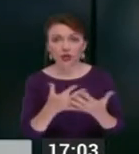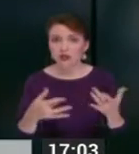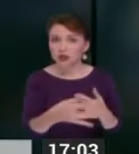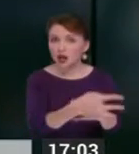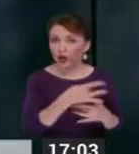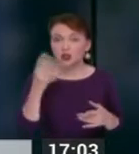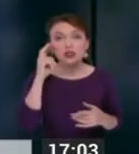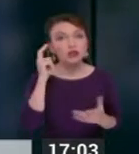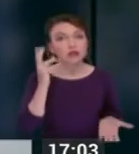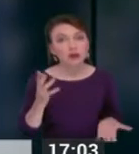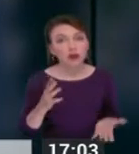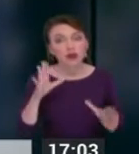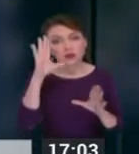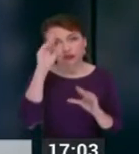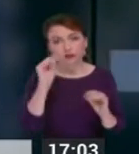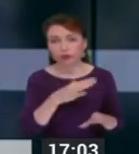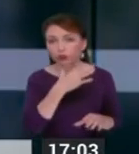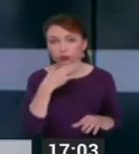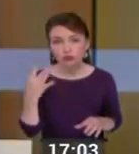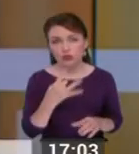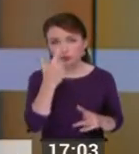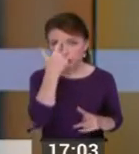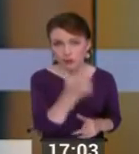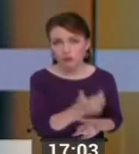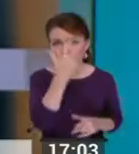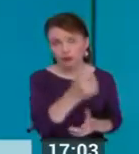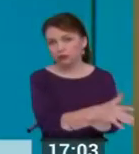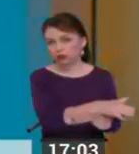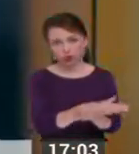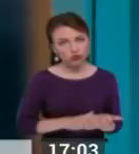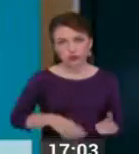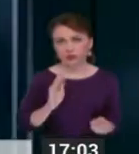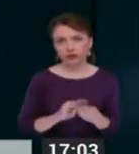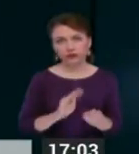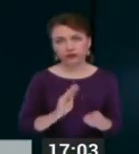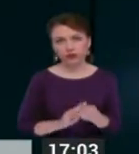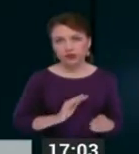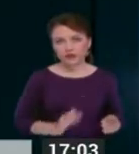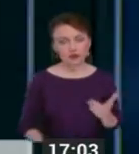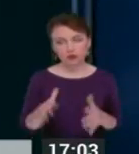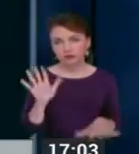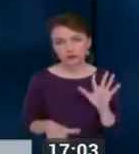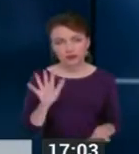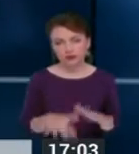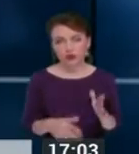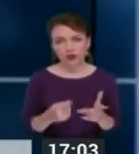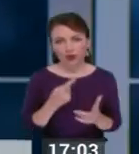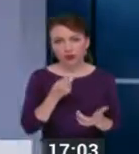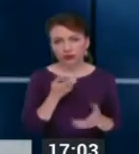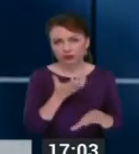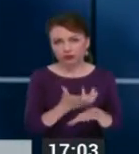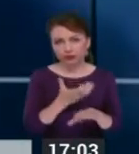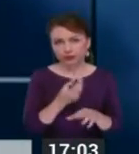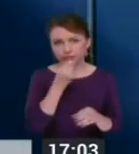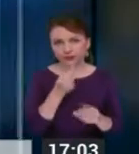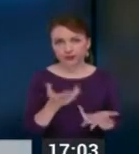Києва. Незважаючи на неодноразові попередження, продовжує свою політику ставлення до харчування школярів виключно як